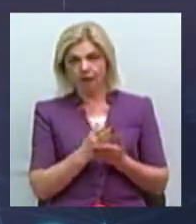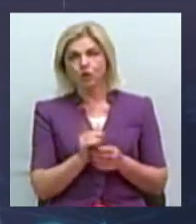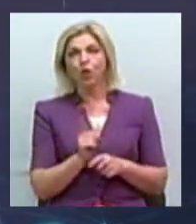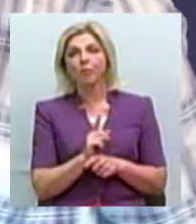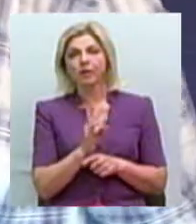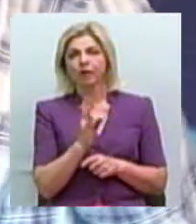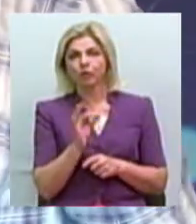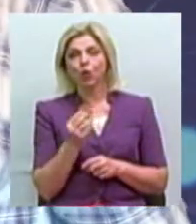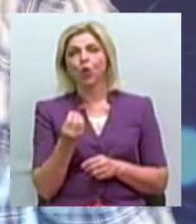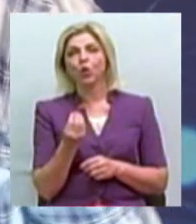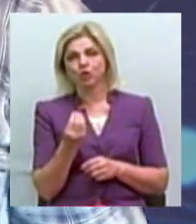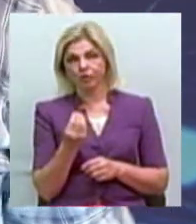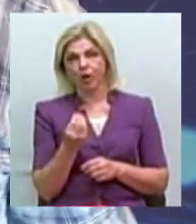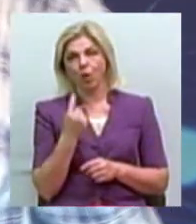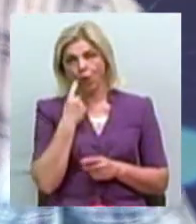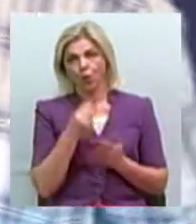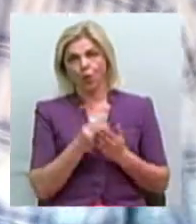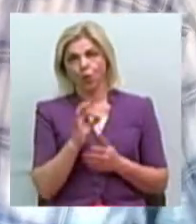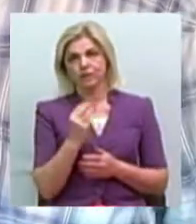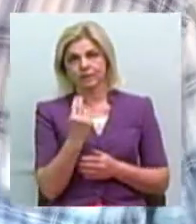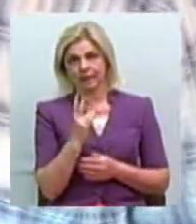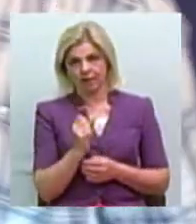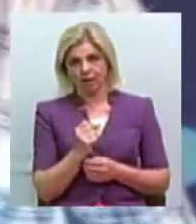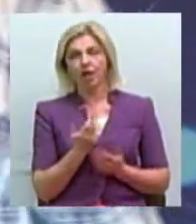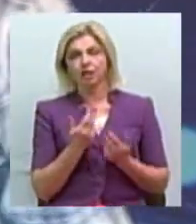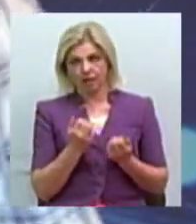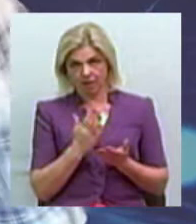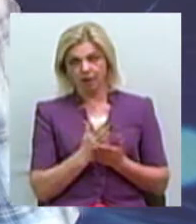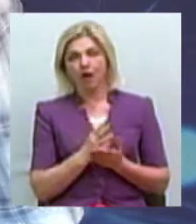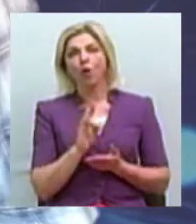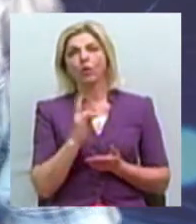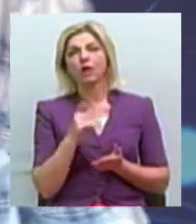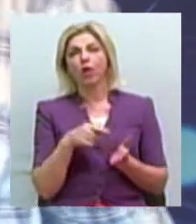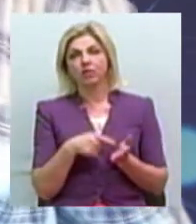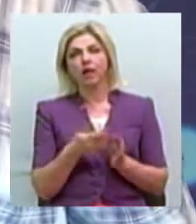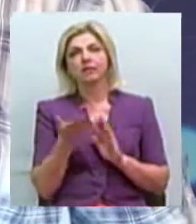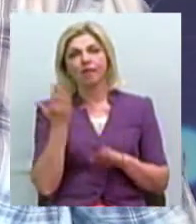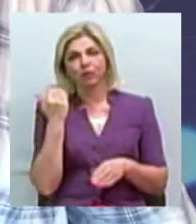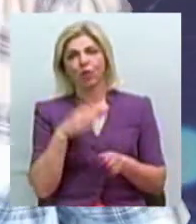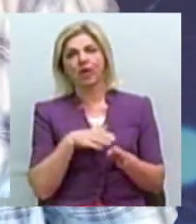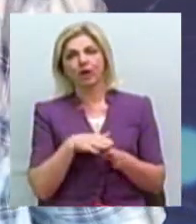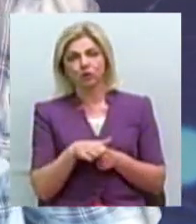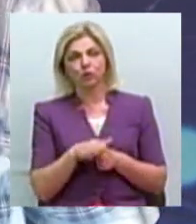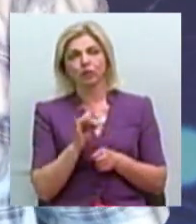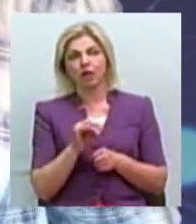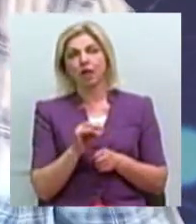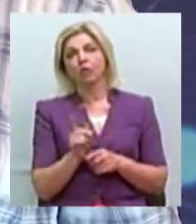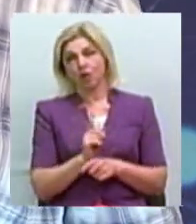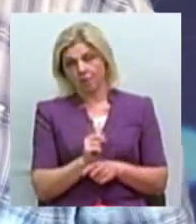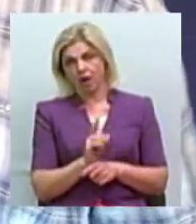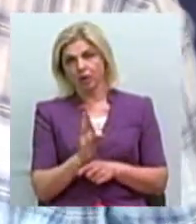вызначена? Город Николаев давно реализует и вполне